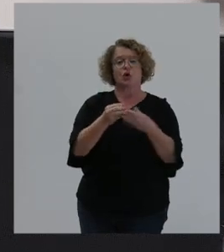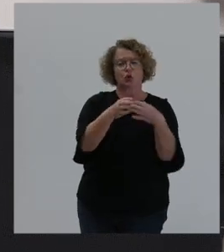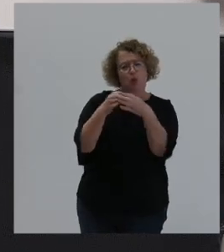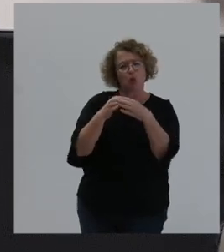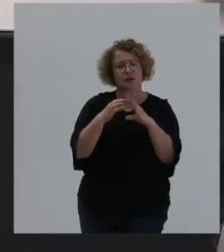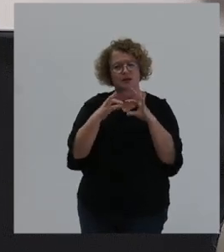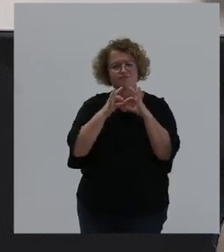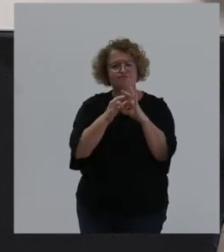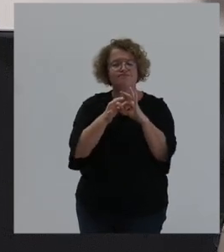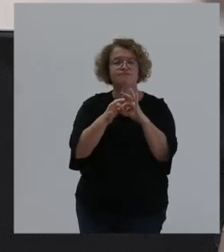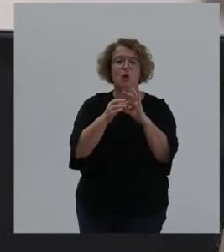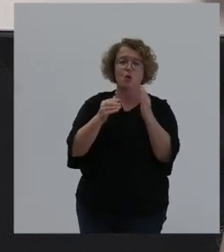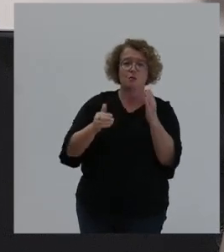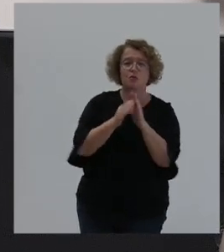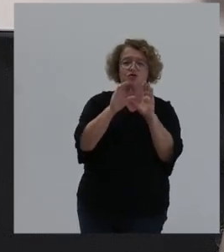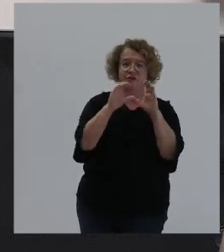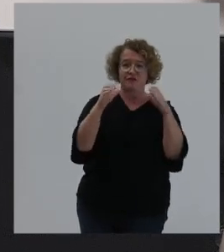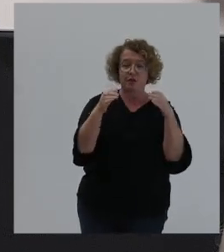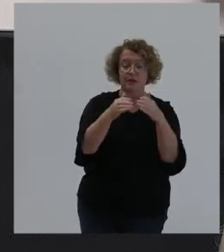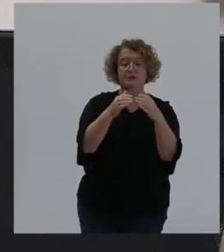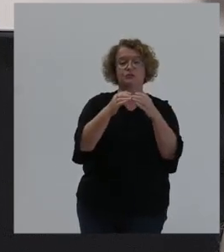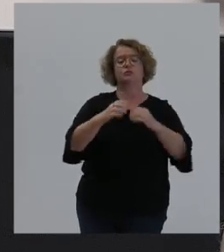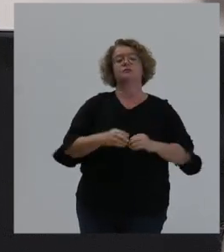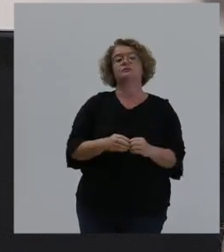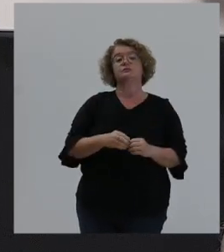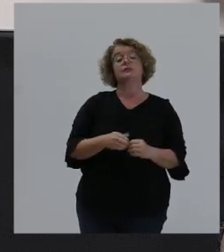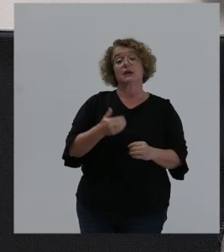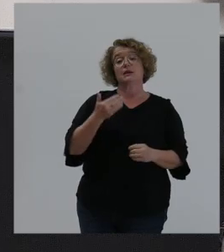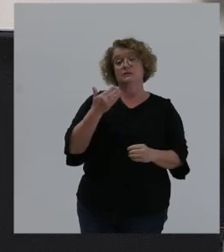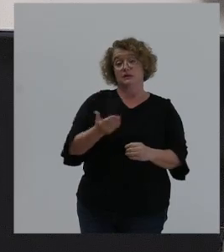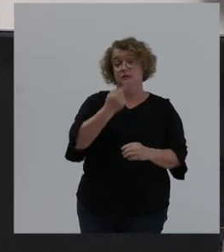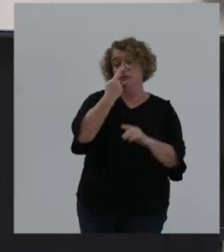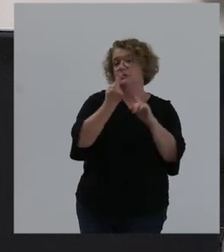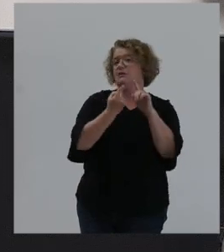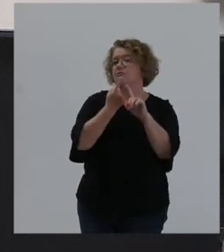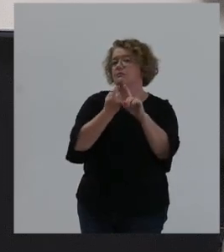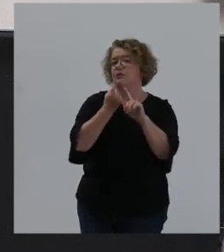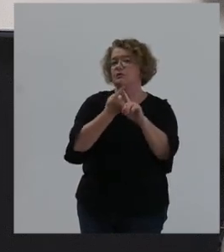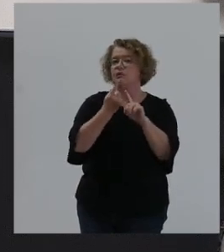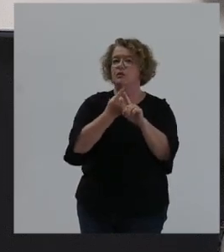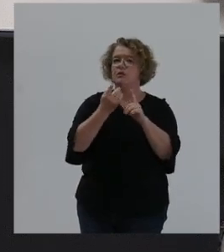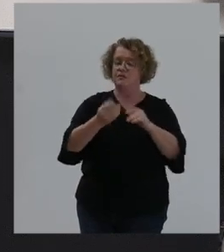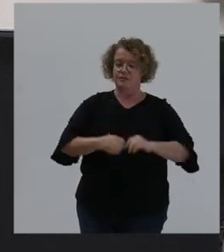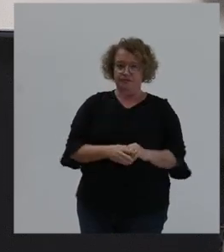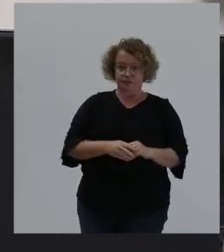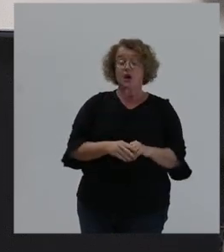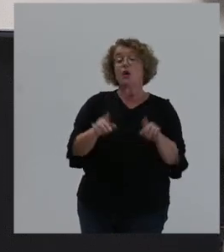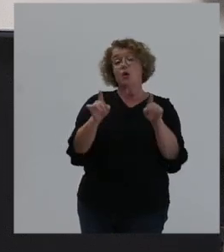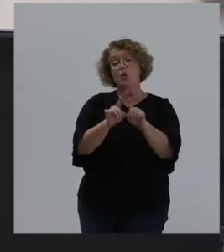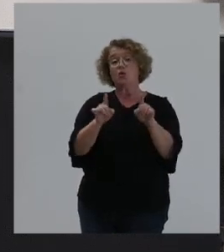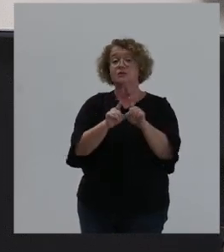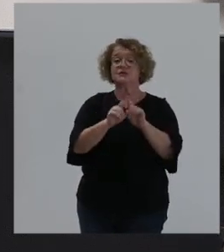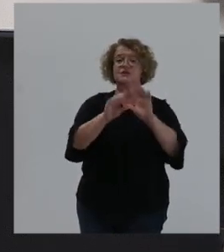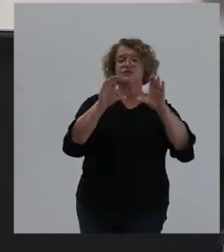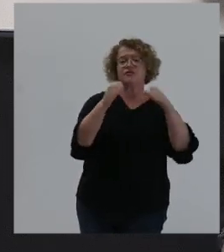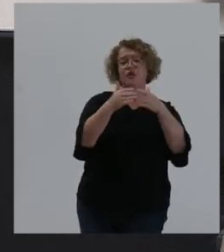d'un projet de formation. Et ça, c'est quand même quelque chose qui est très important pour nous. Favoriser également l'hybridité